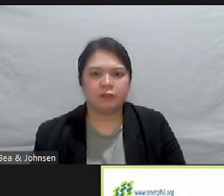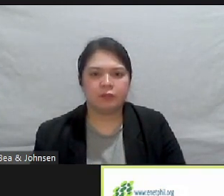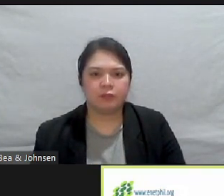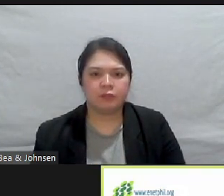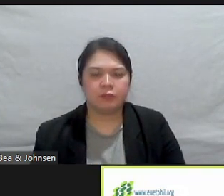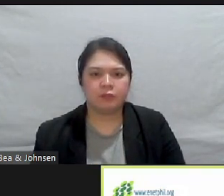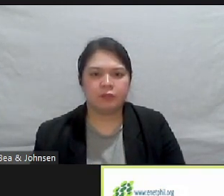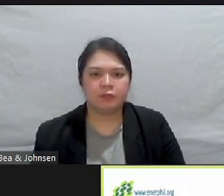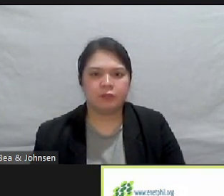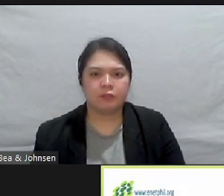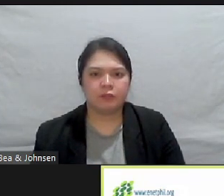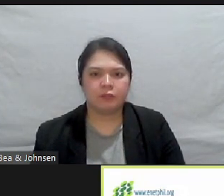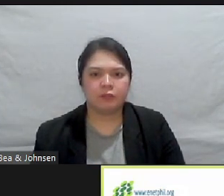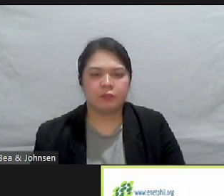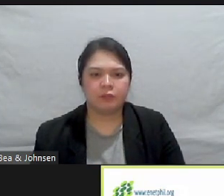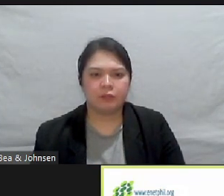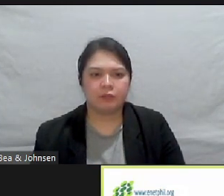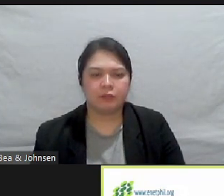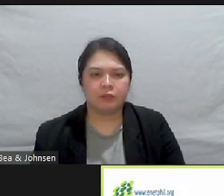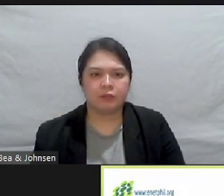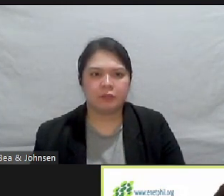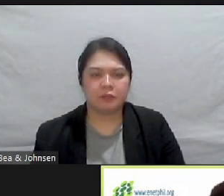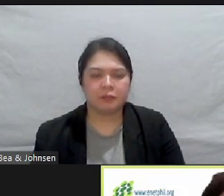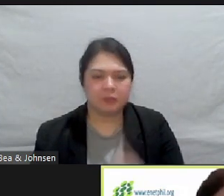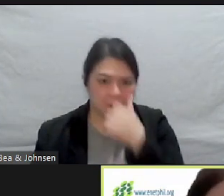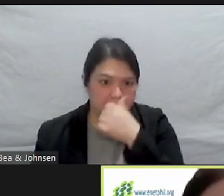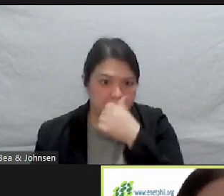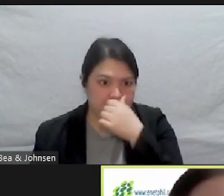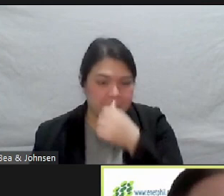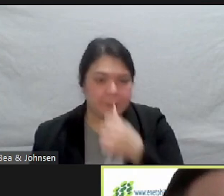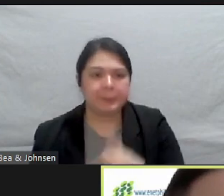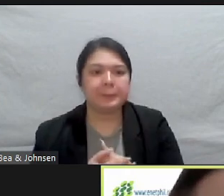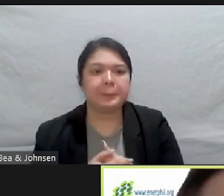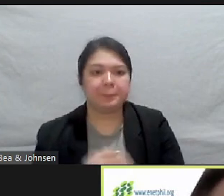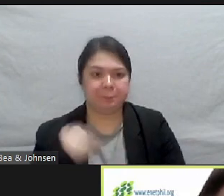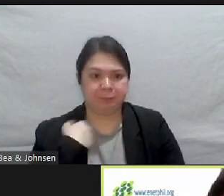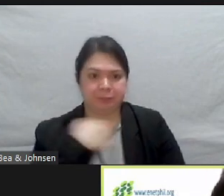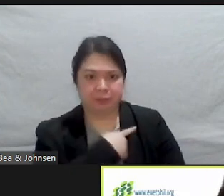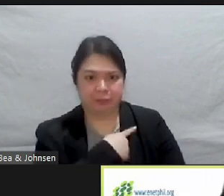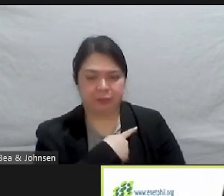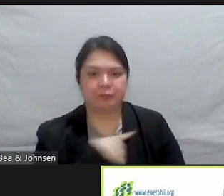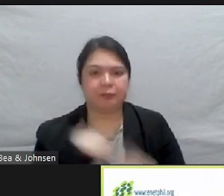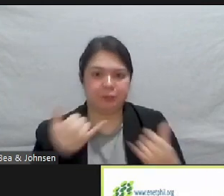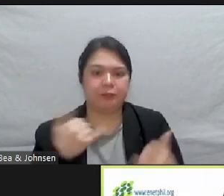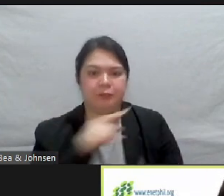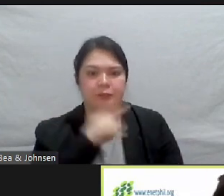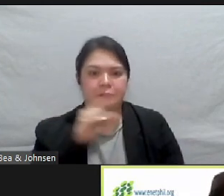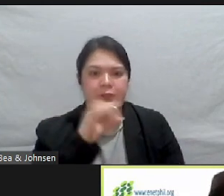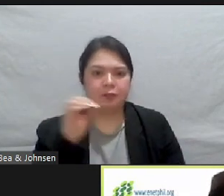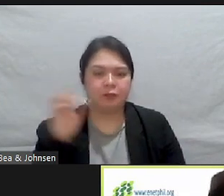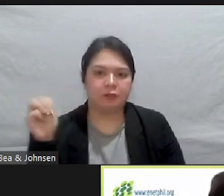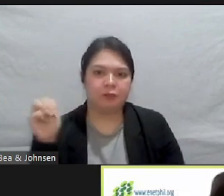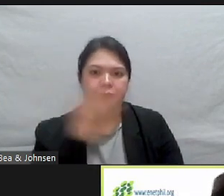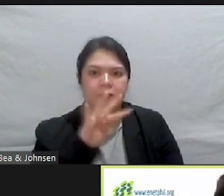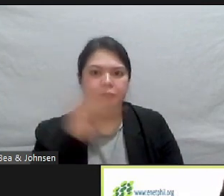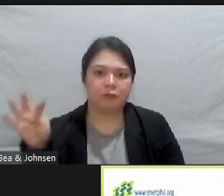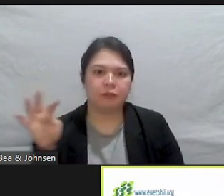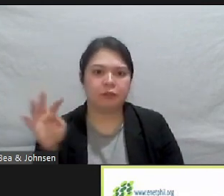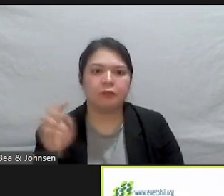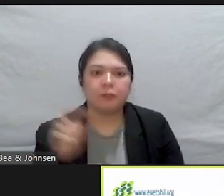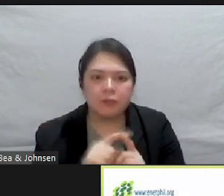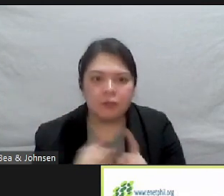Ayun, dumadaan sa... Kaya tayo po ay nakalagay dito sa Zoom 44 but we are not actually